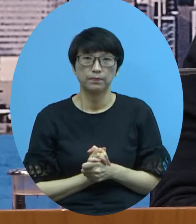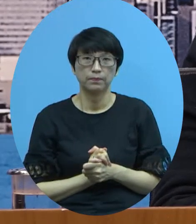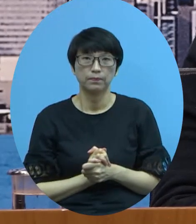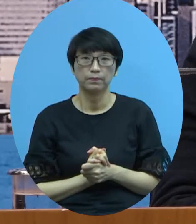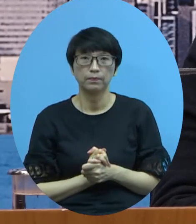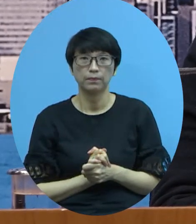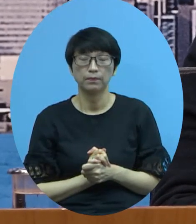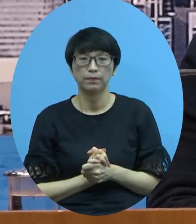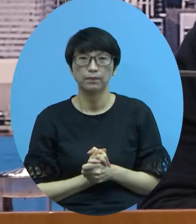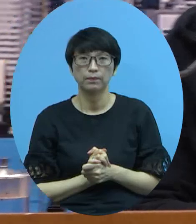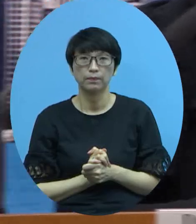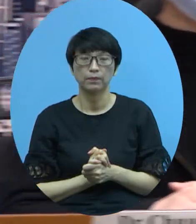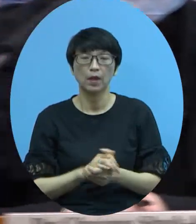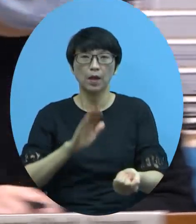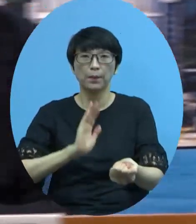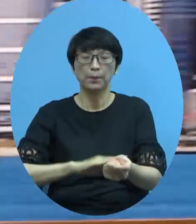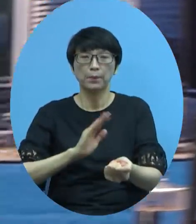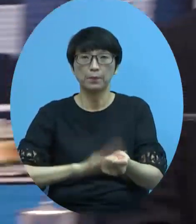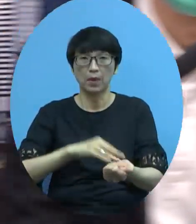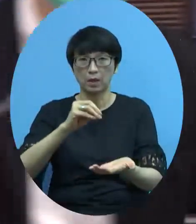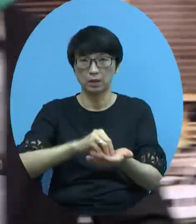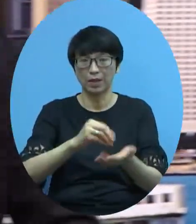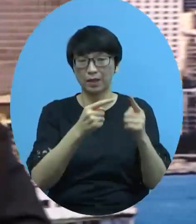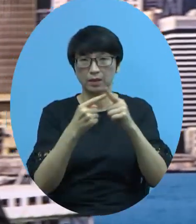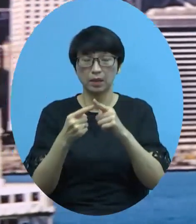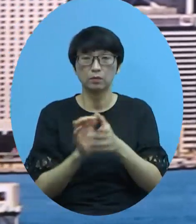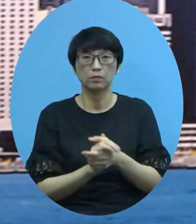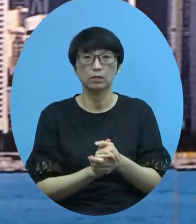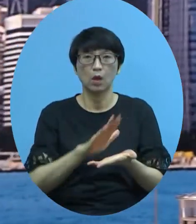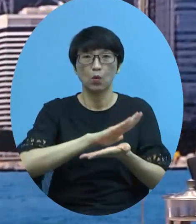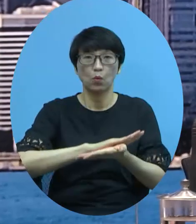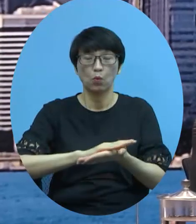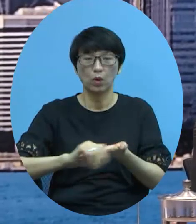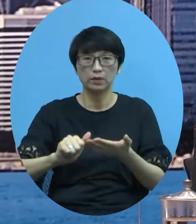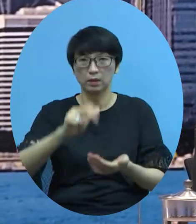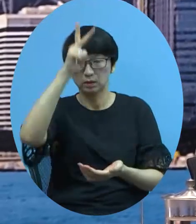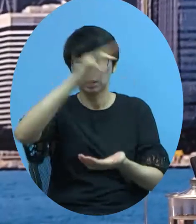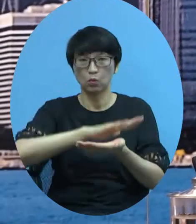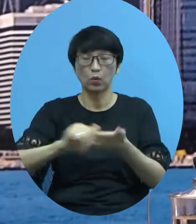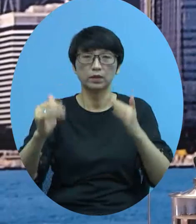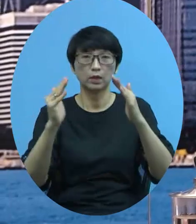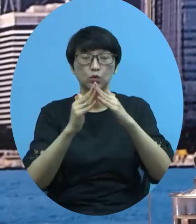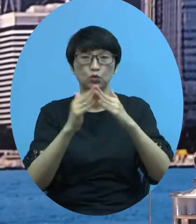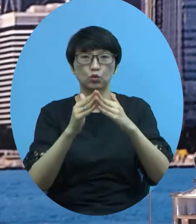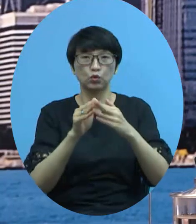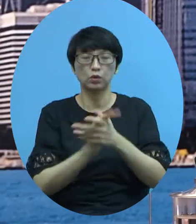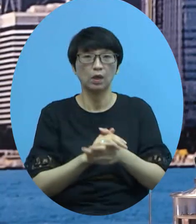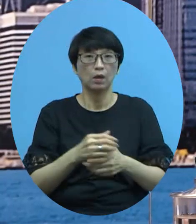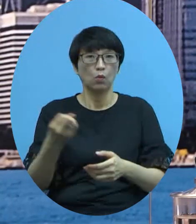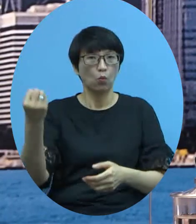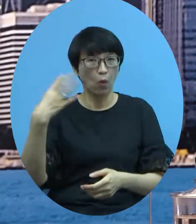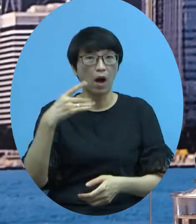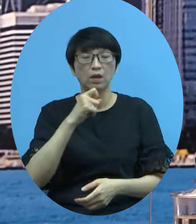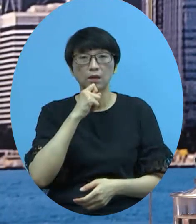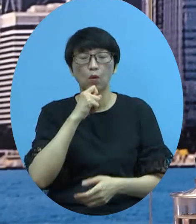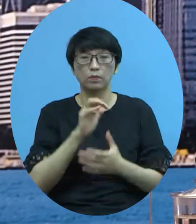關於咧，即係啲確診嘅病人咧，其實當衛生署通知我哋有確診嘅病人咧，其實我哋就會經